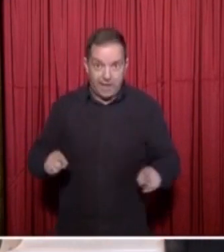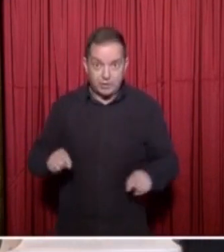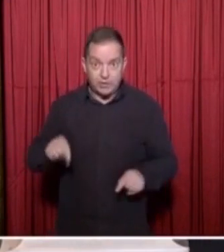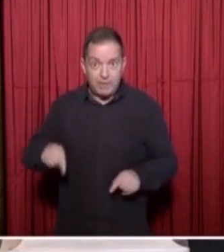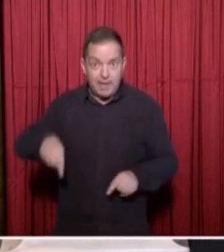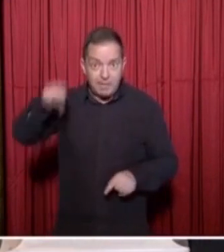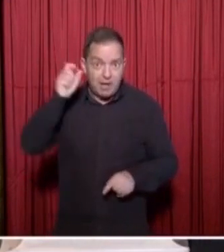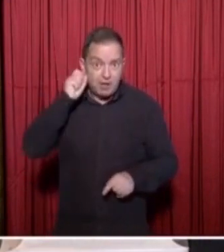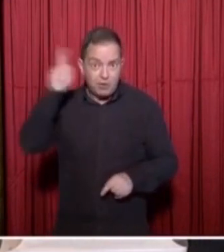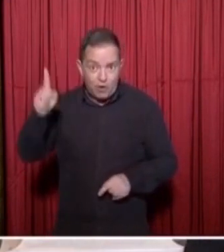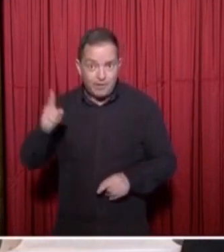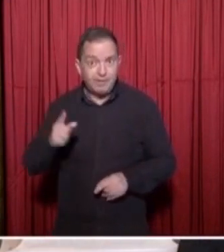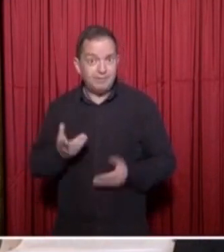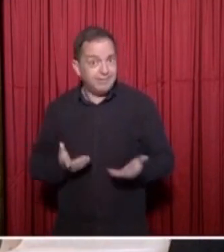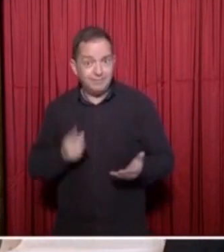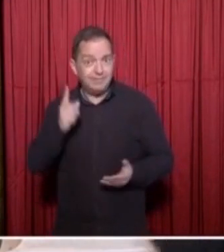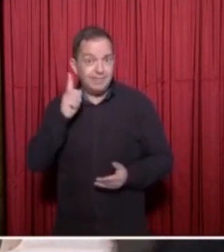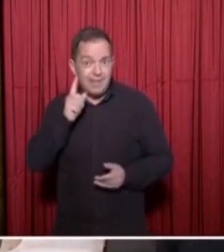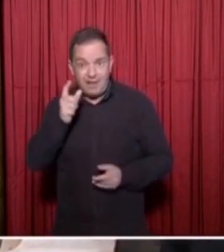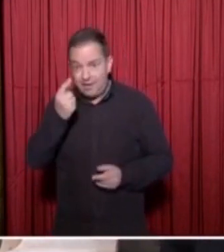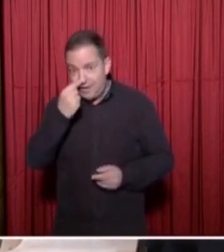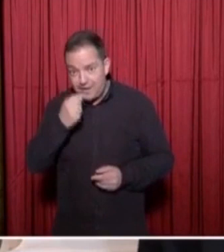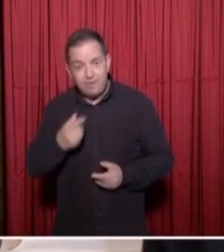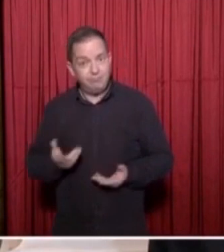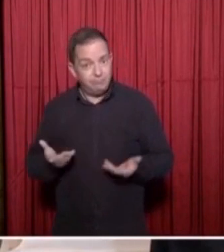πεφιλημένοι αδελφοί και αδελφές μου, γιατί